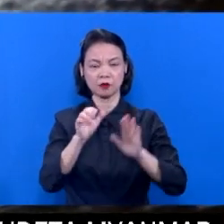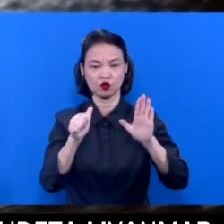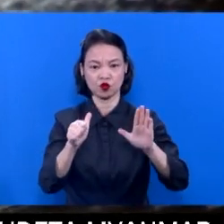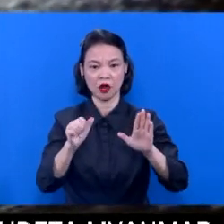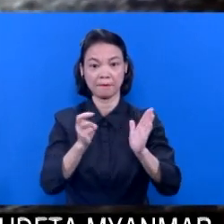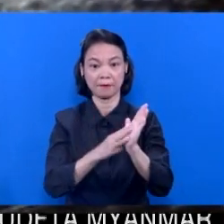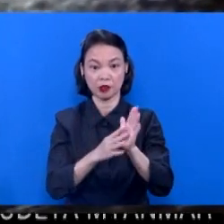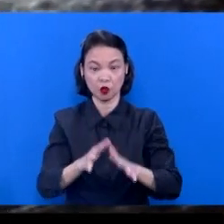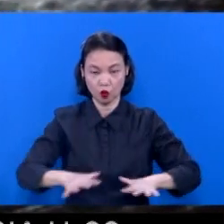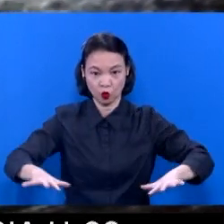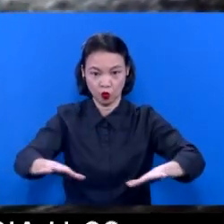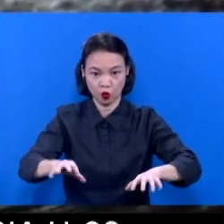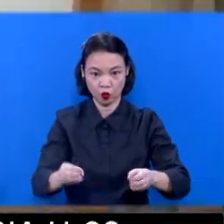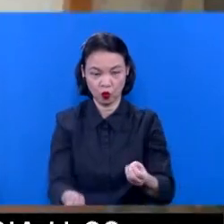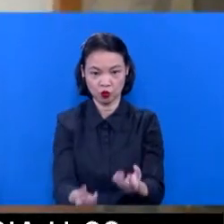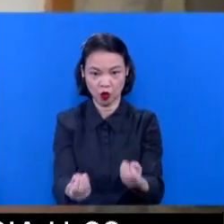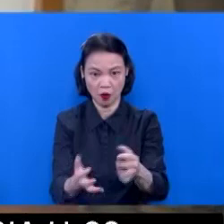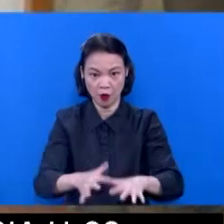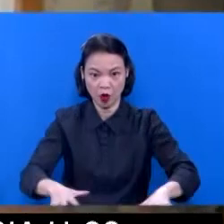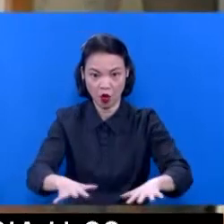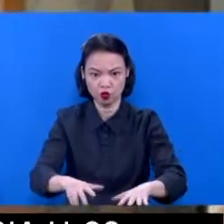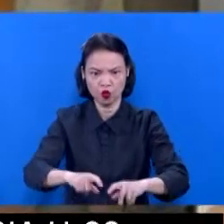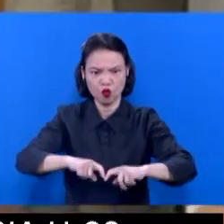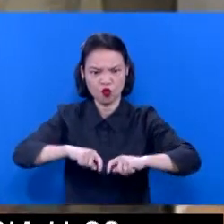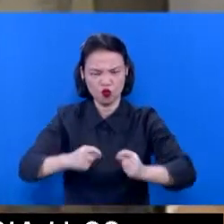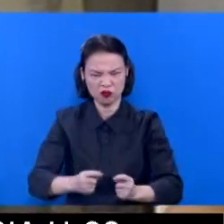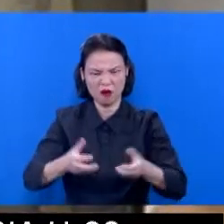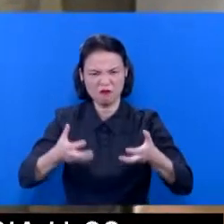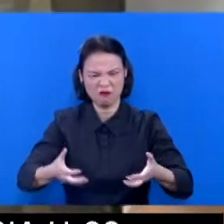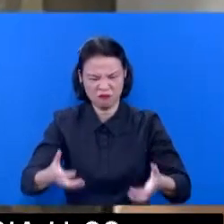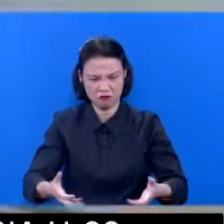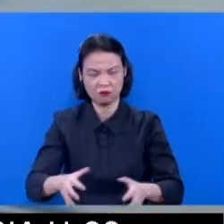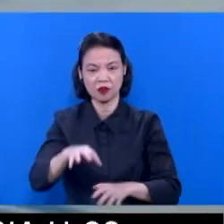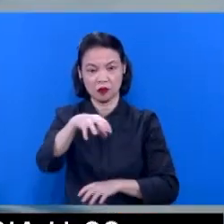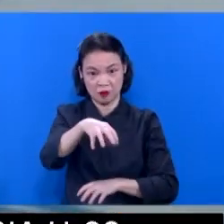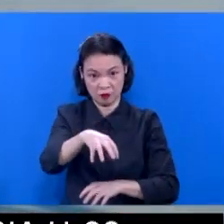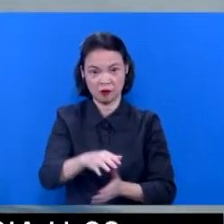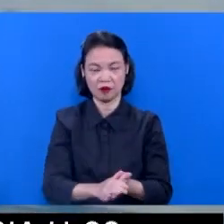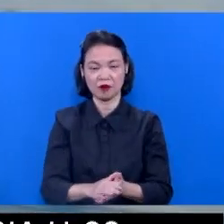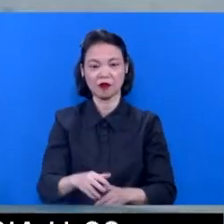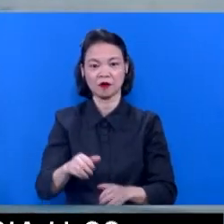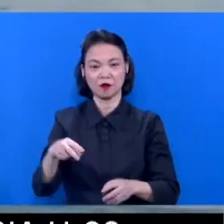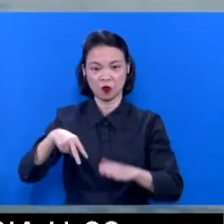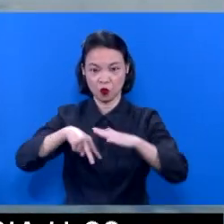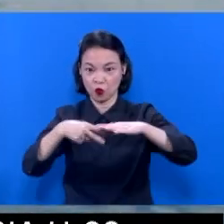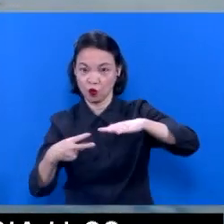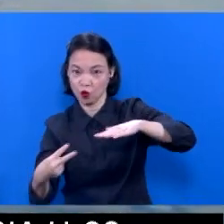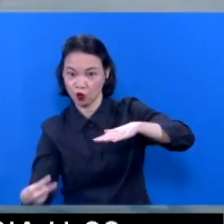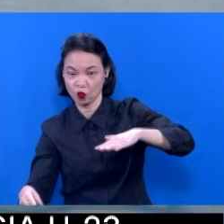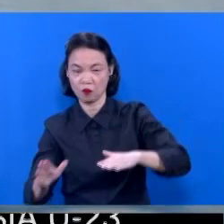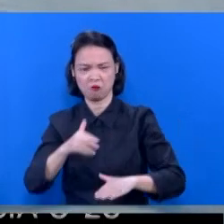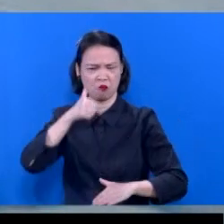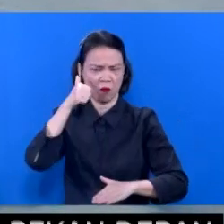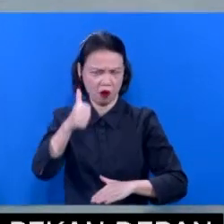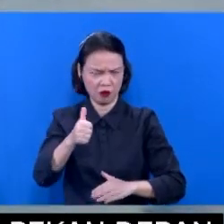persegi areal terumbu karang rusak parah. Padahal lokasi tersebut adalah salah satu spot wisata menyelam terbaik di